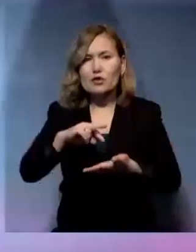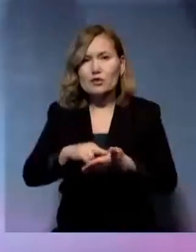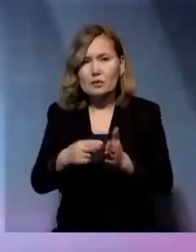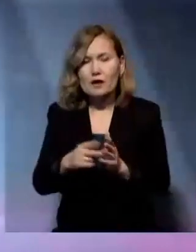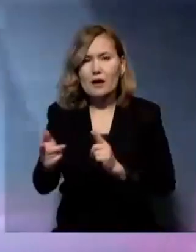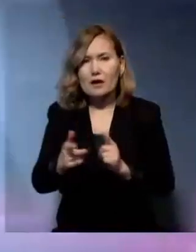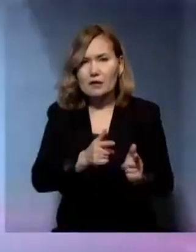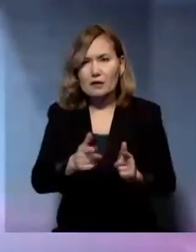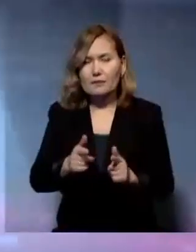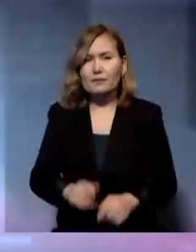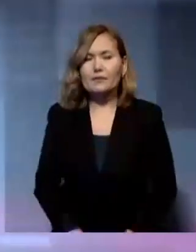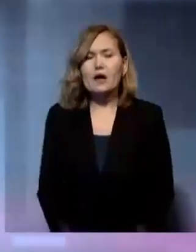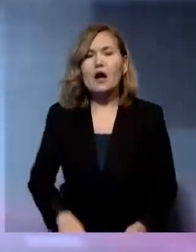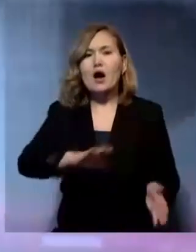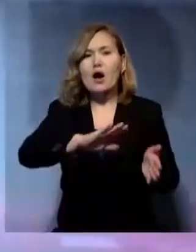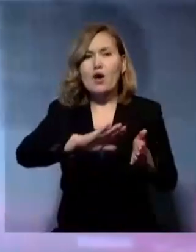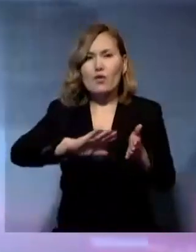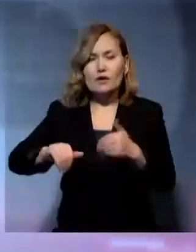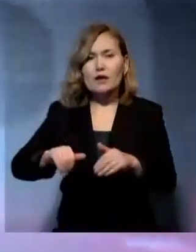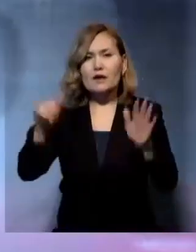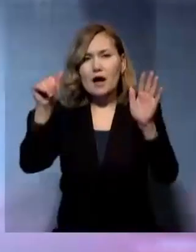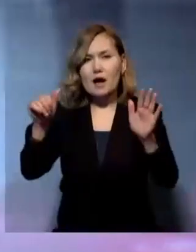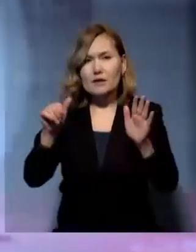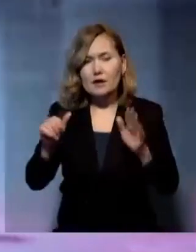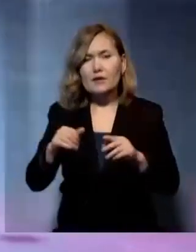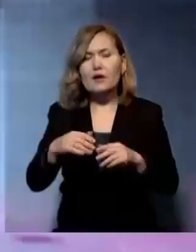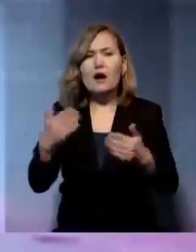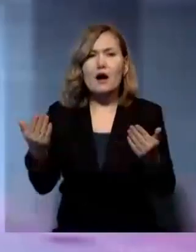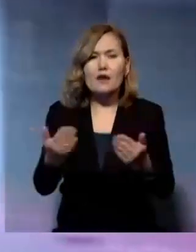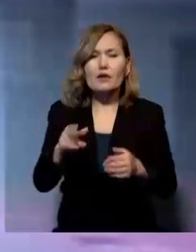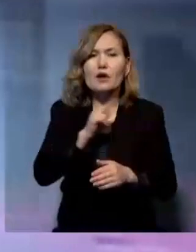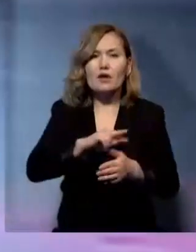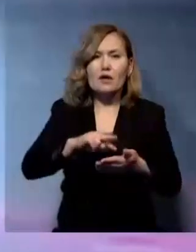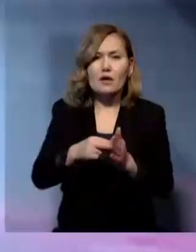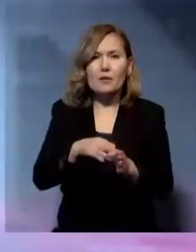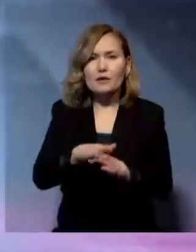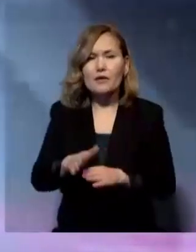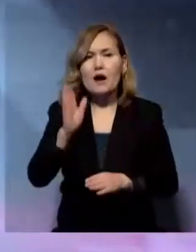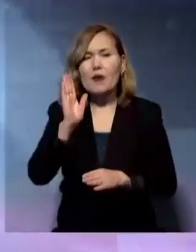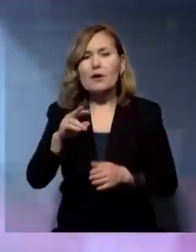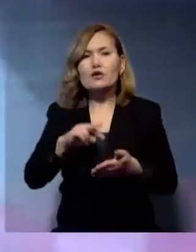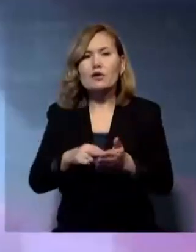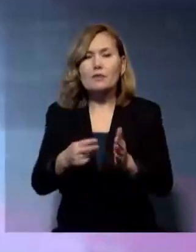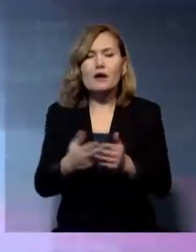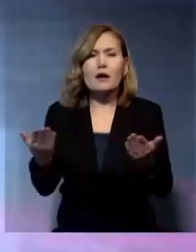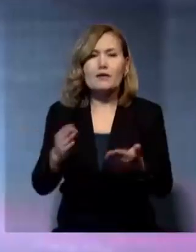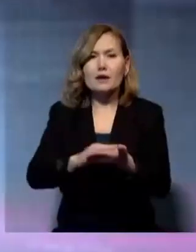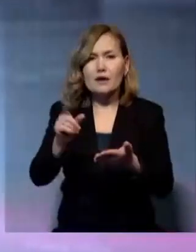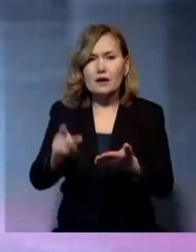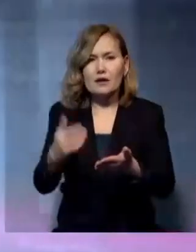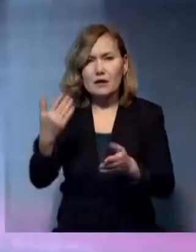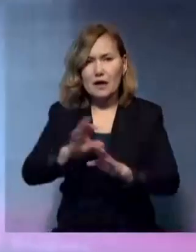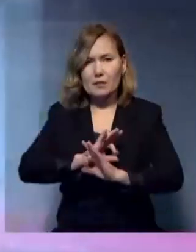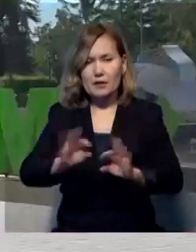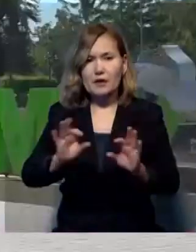әзірленді. Өткен жарты жылда өзге тағы қандай шаруа атқарылды, алдағы жоспар қандай? Тілшіміз